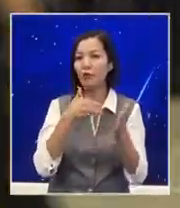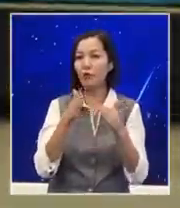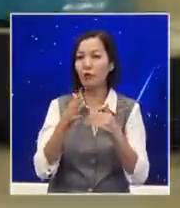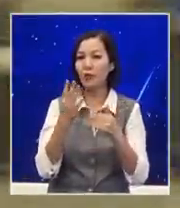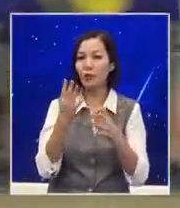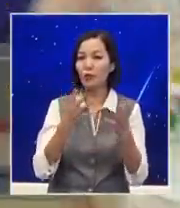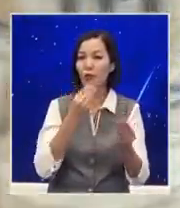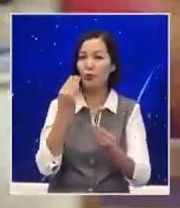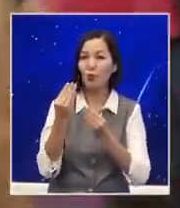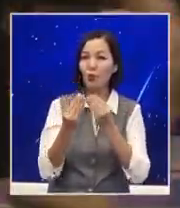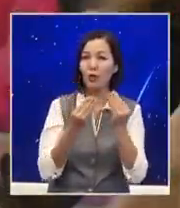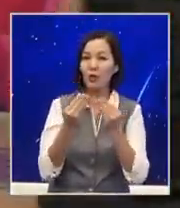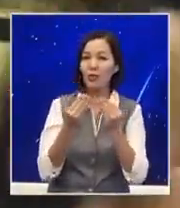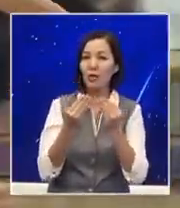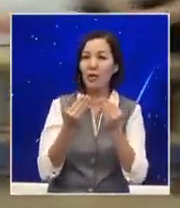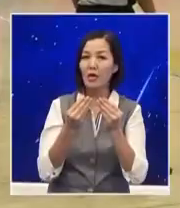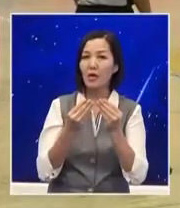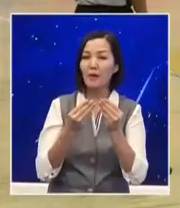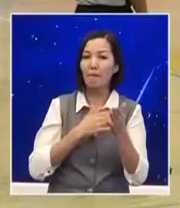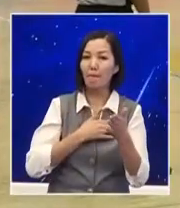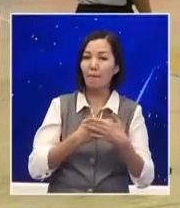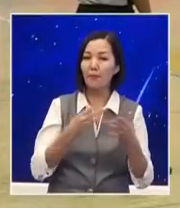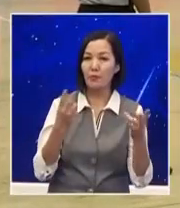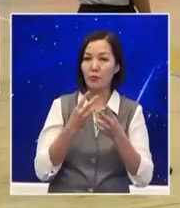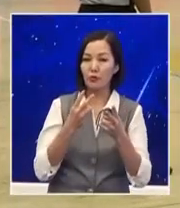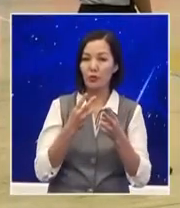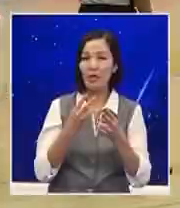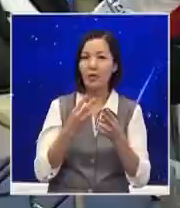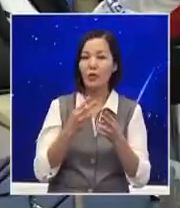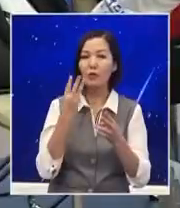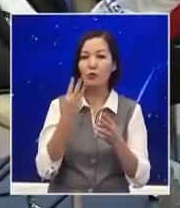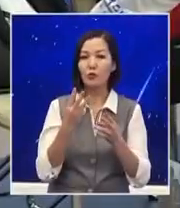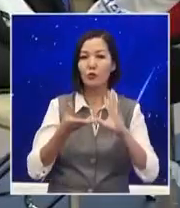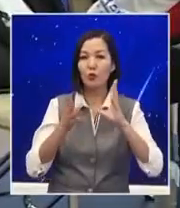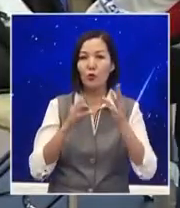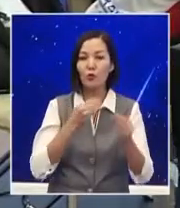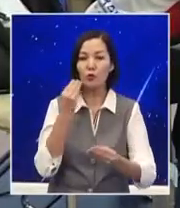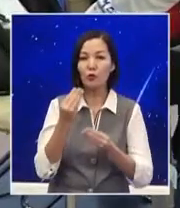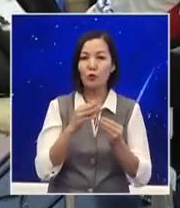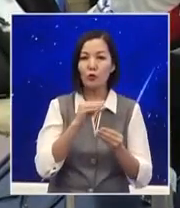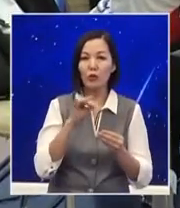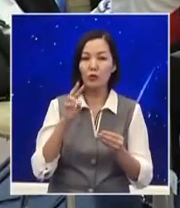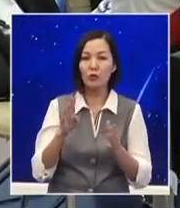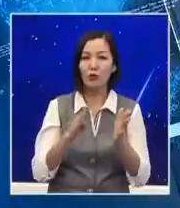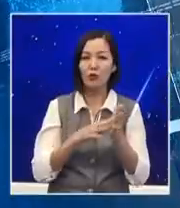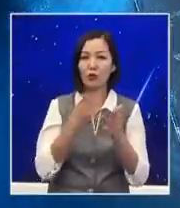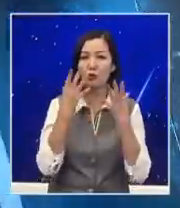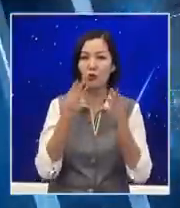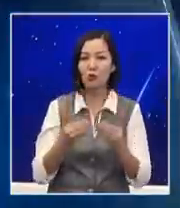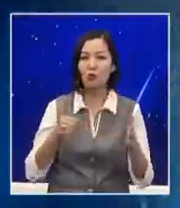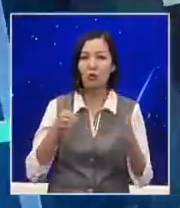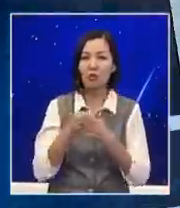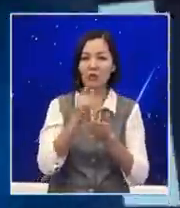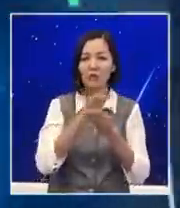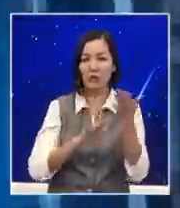ойында жанкүйерлерін жабырқатпауға тырысамыз дейді. Айта кетейік, 3-ші қорытынды тур желтоқсанның 9 күніне дейін жалғасады.